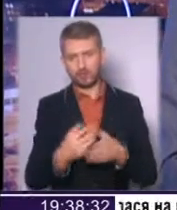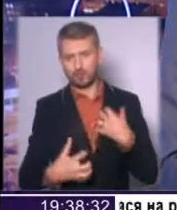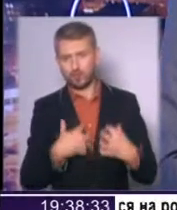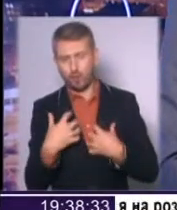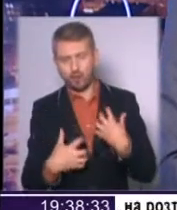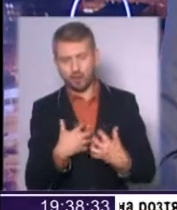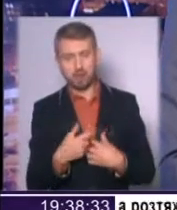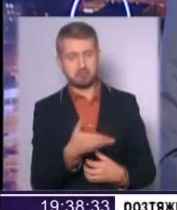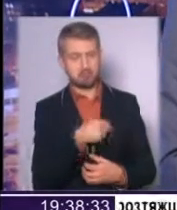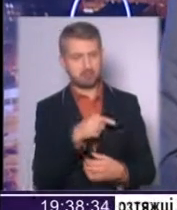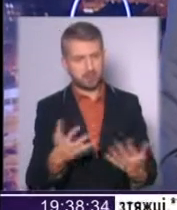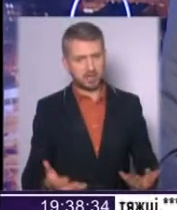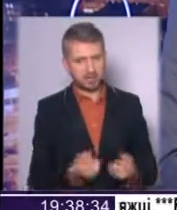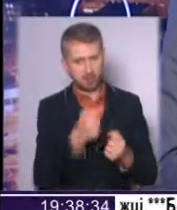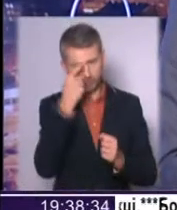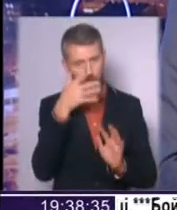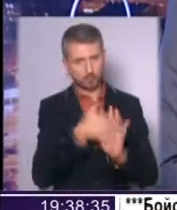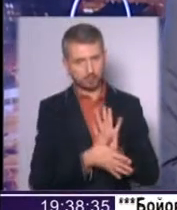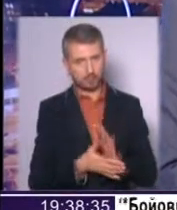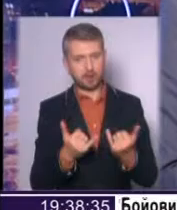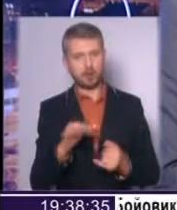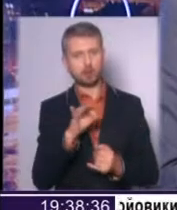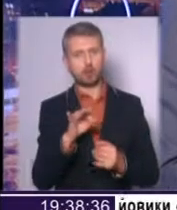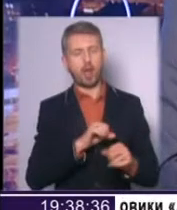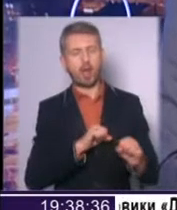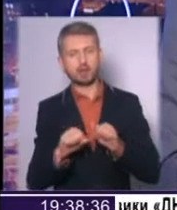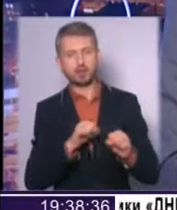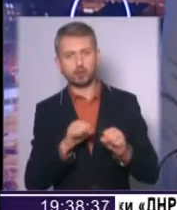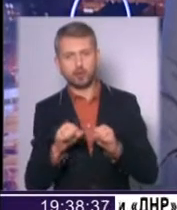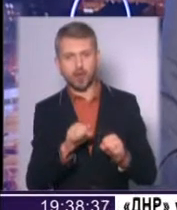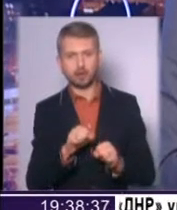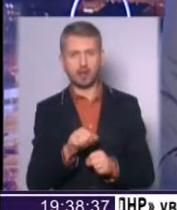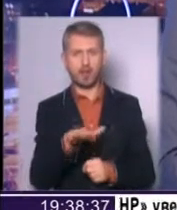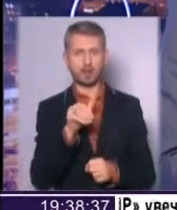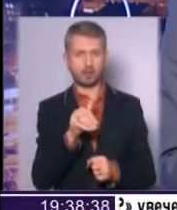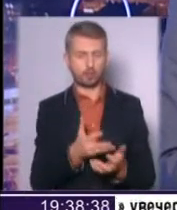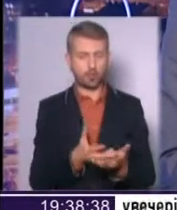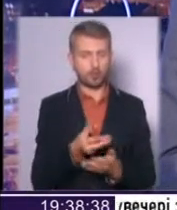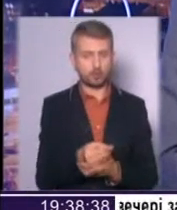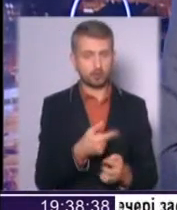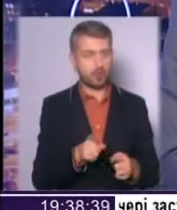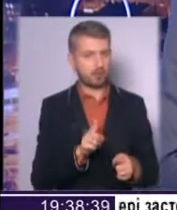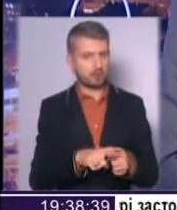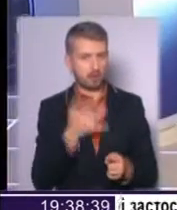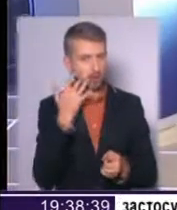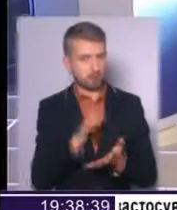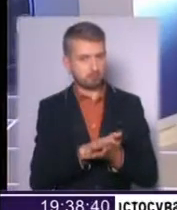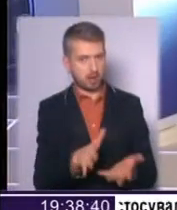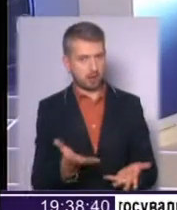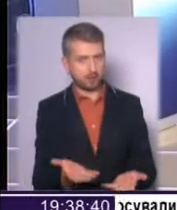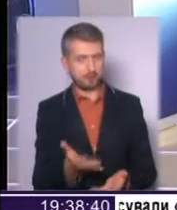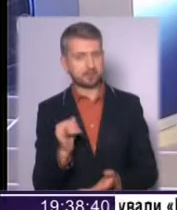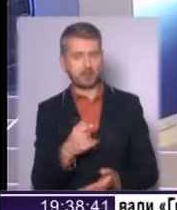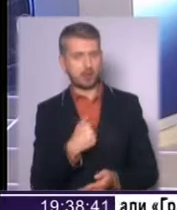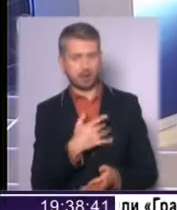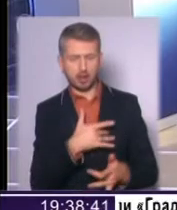чином, в принципі, це йде як наступ на малий середній бізнес. І лібералізація тут не стосується для малого середнього бізнесу, тут більше стосується все-таки до великого